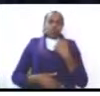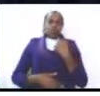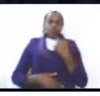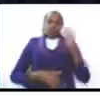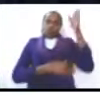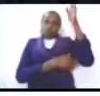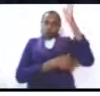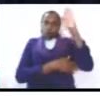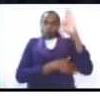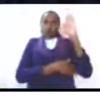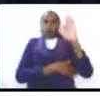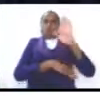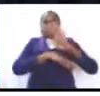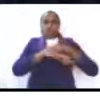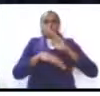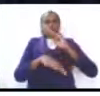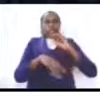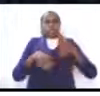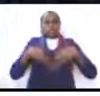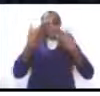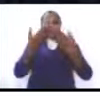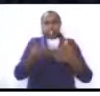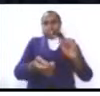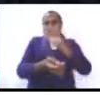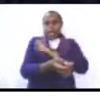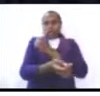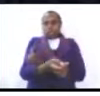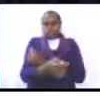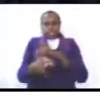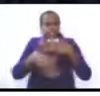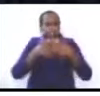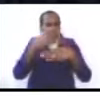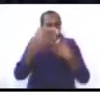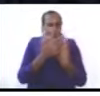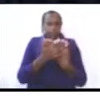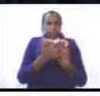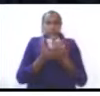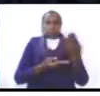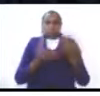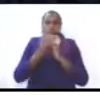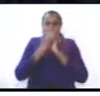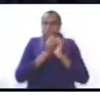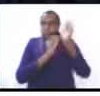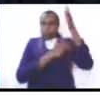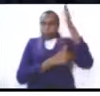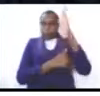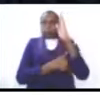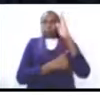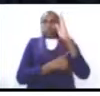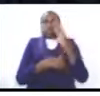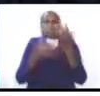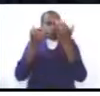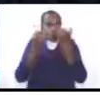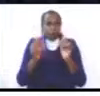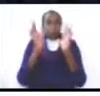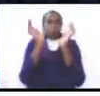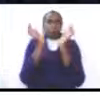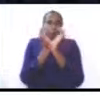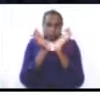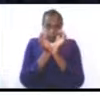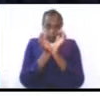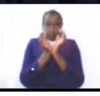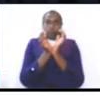Mungu alikuwa amemuita na akampatia nguvu na mamlaka ya kumtumikia. Naye Paul